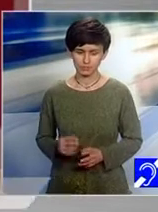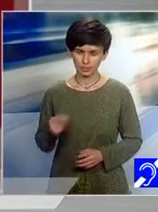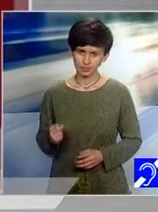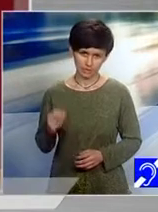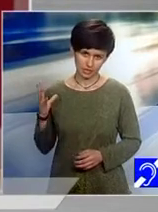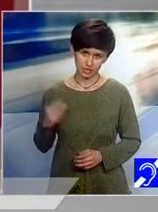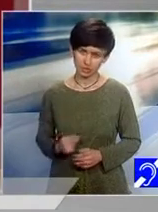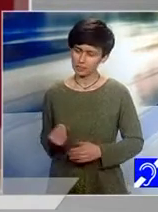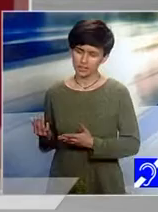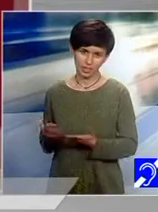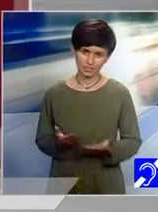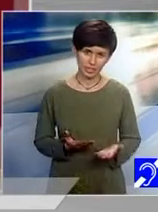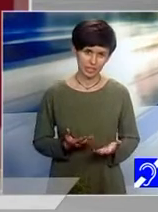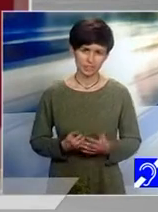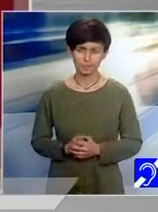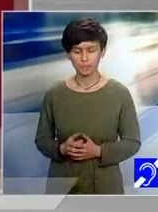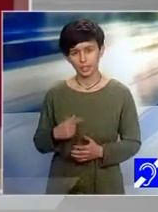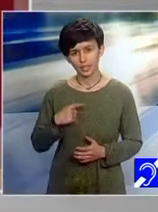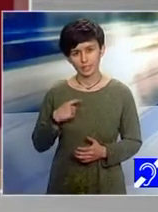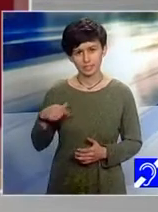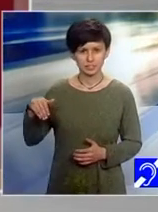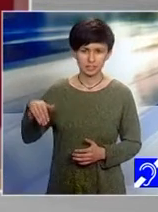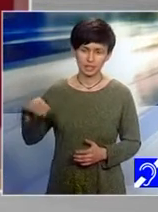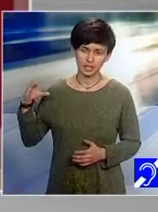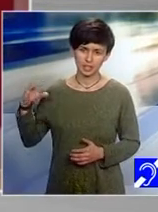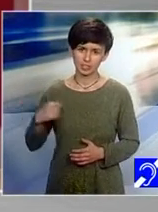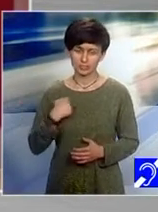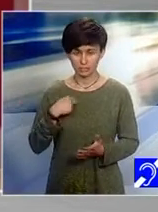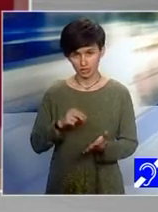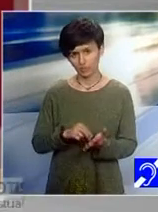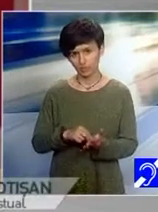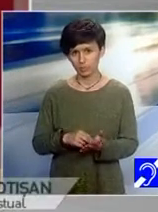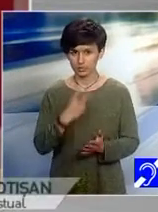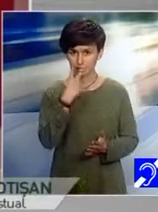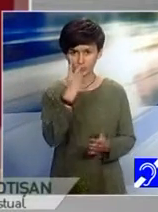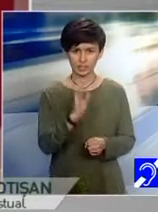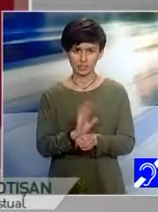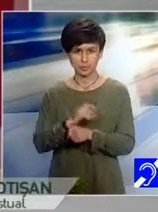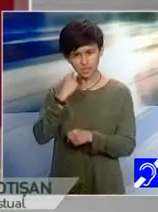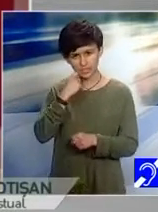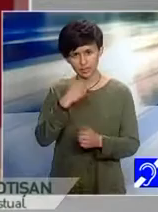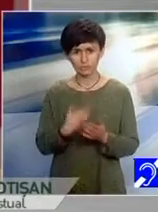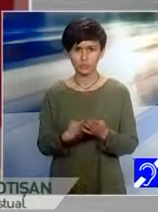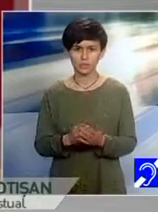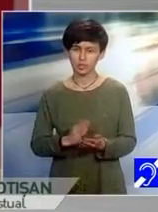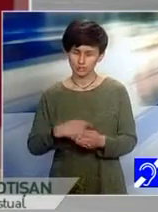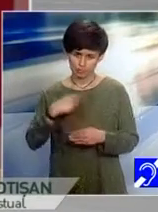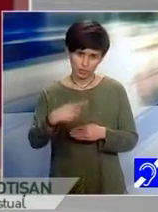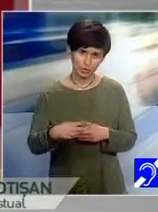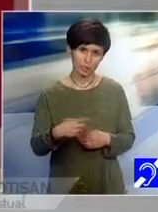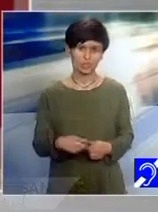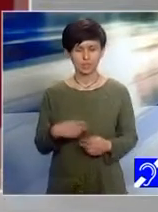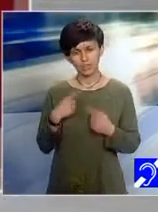dragii noștri, bine v-am regăsit! Sunt Maria Cinarjiga și vă propun să rămâneți și în continuare pe TVR Cluj, pentru că urmează, ca de obicei, în fiecare